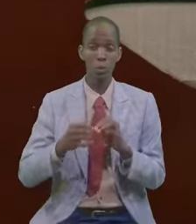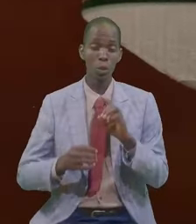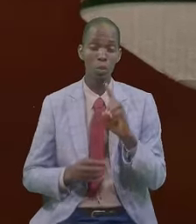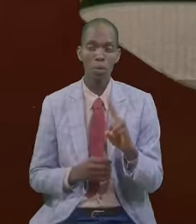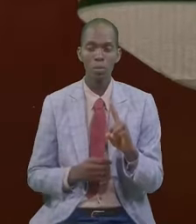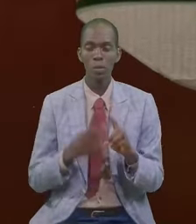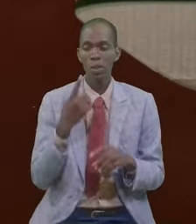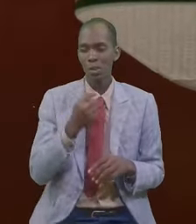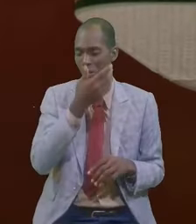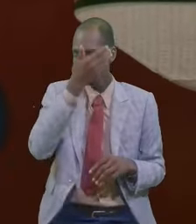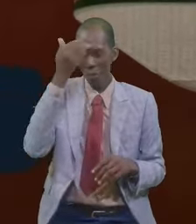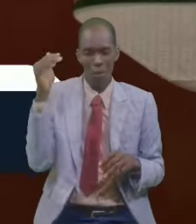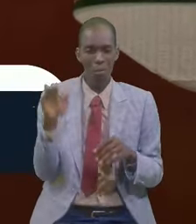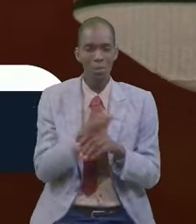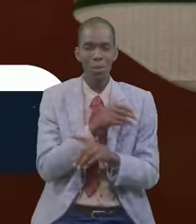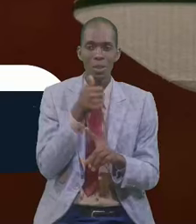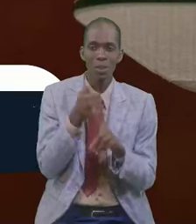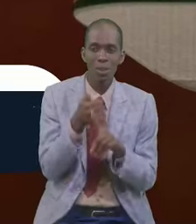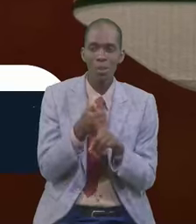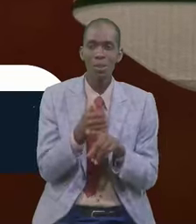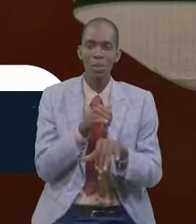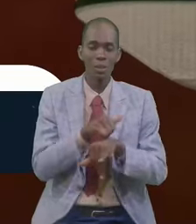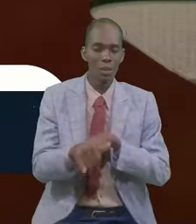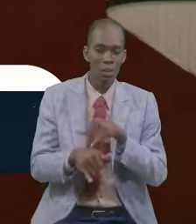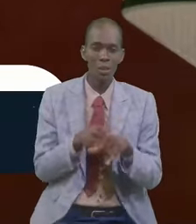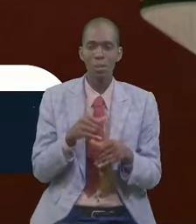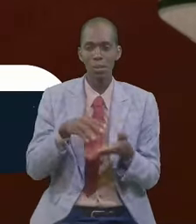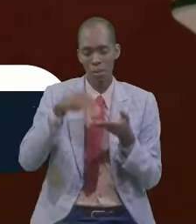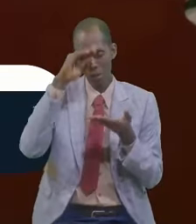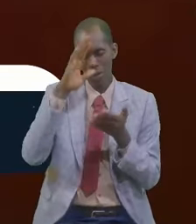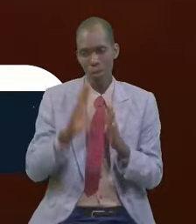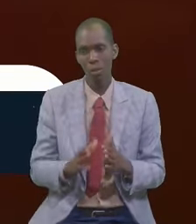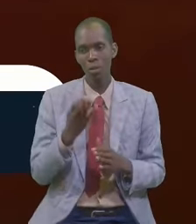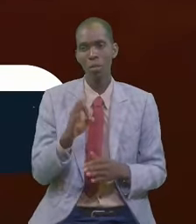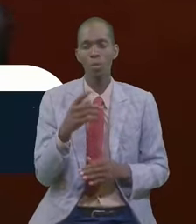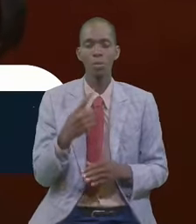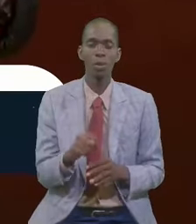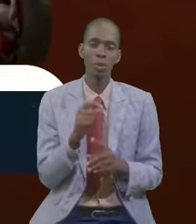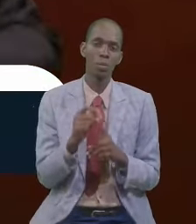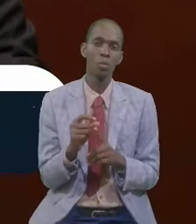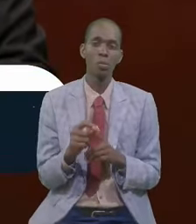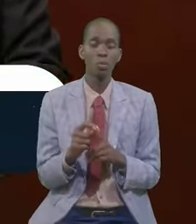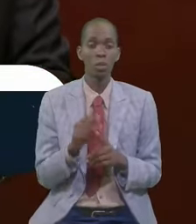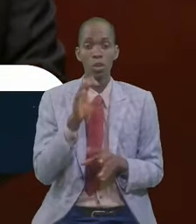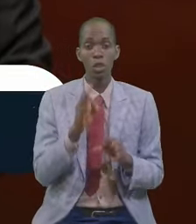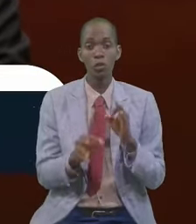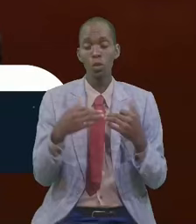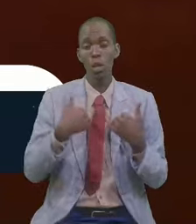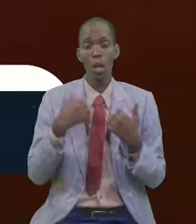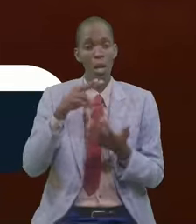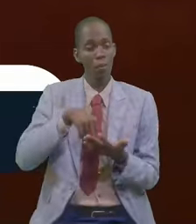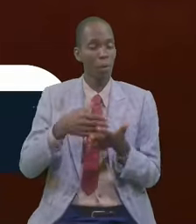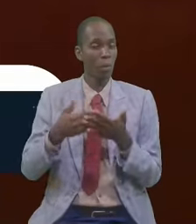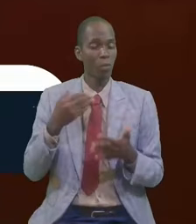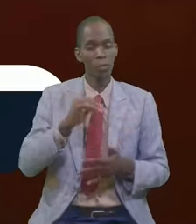voir les auditeurs oublieux qui se trompent de la parole, ou bien qui s'abusent de la parole. On